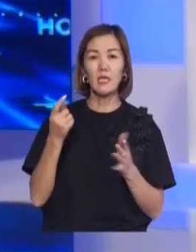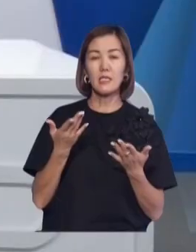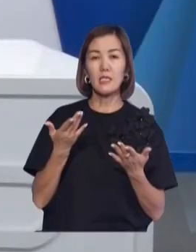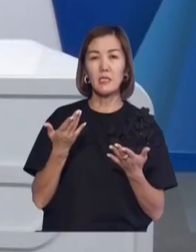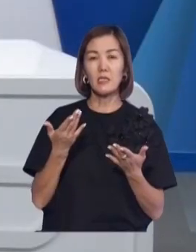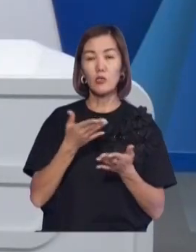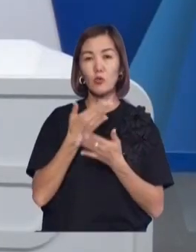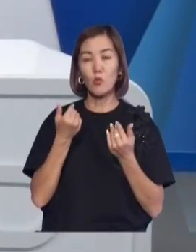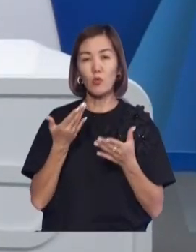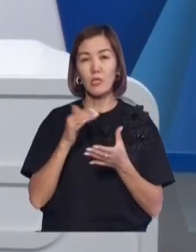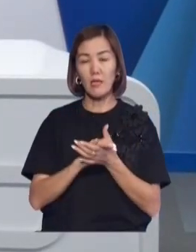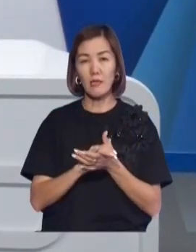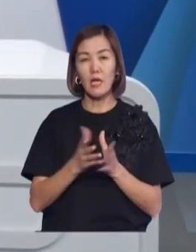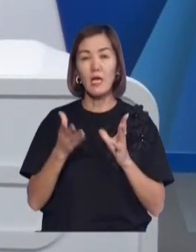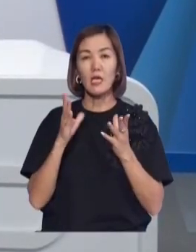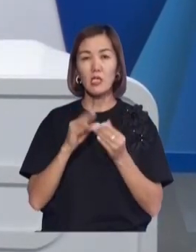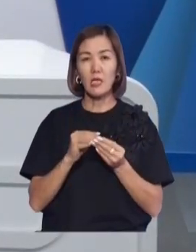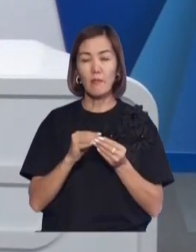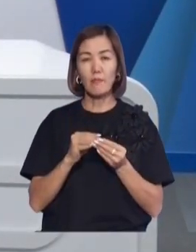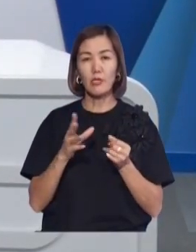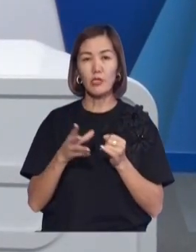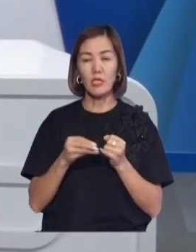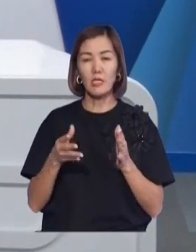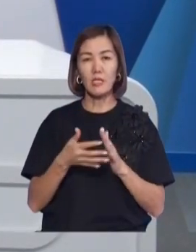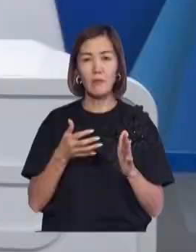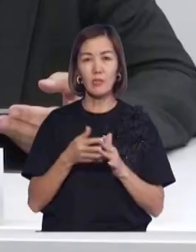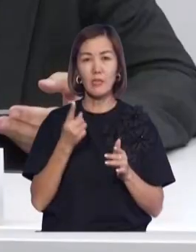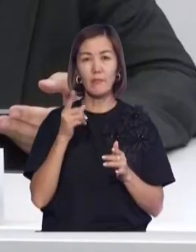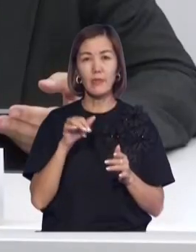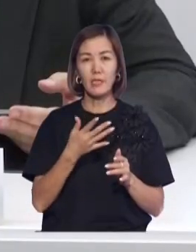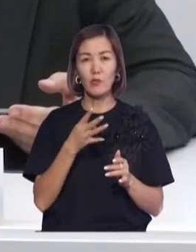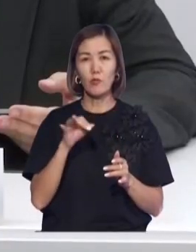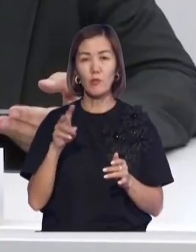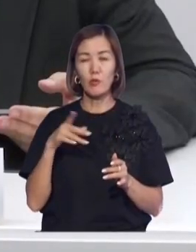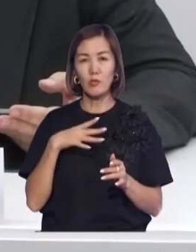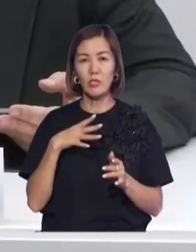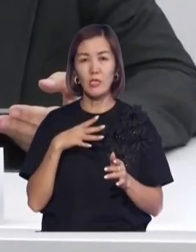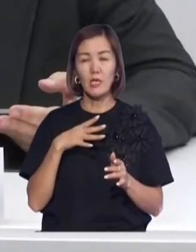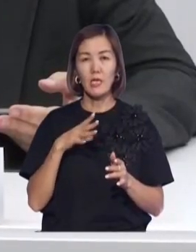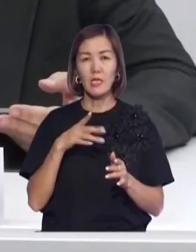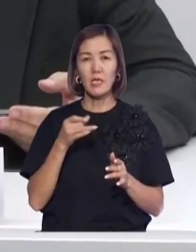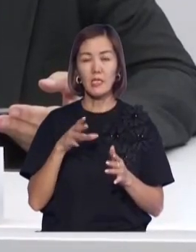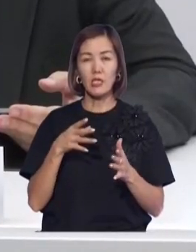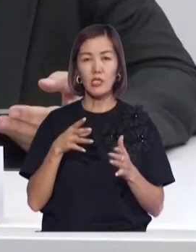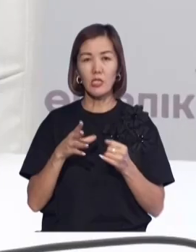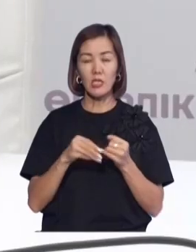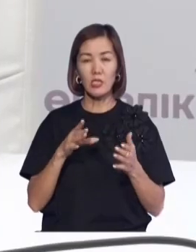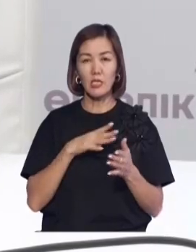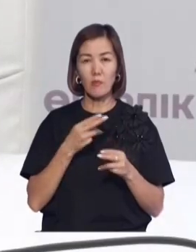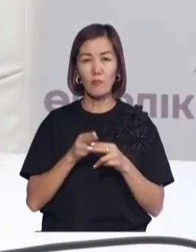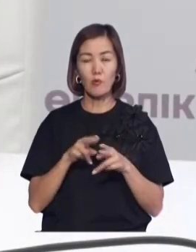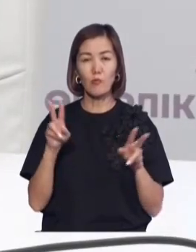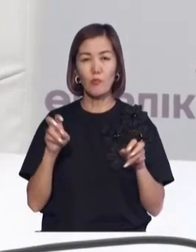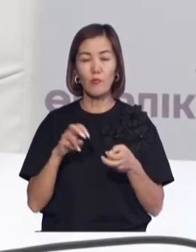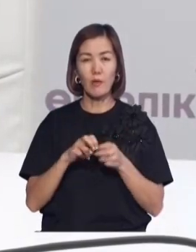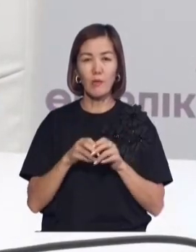танылды. Жалпы өңірде жайылымдық жердің тапшылығы 1 бүтін оннан 4 миллион гектарға жеткен. Бүгінде бұл мәселені шешу